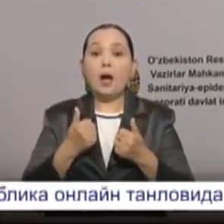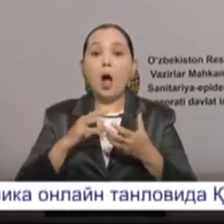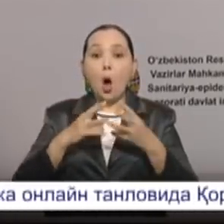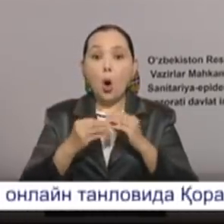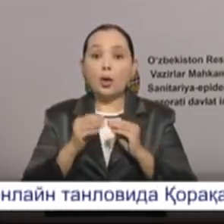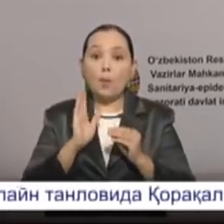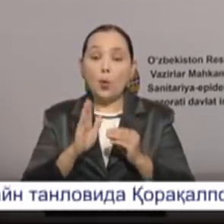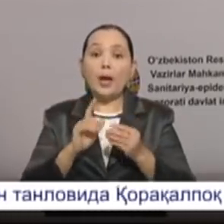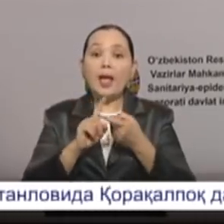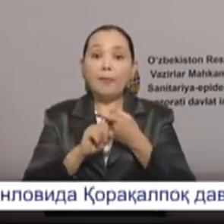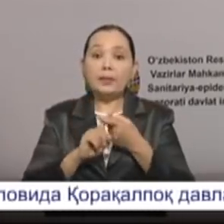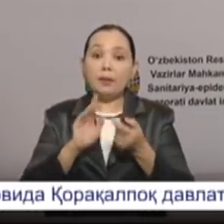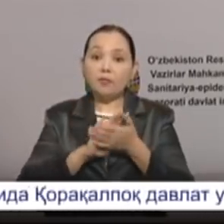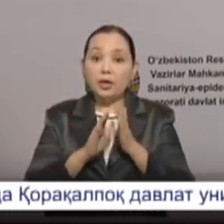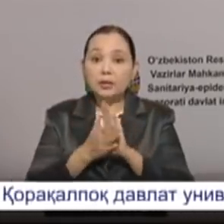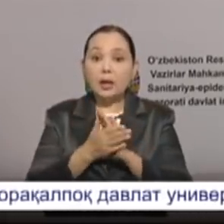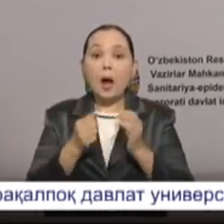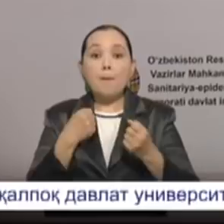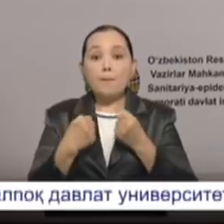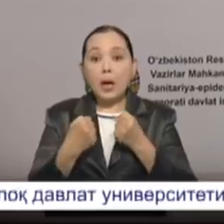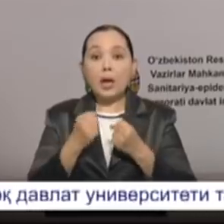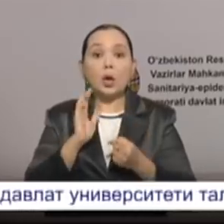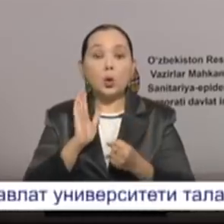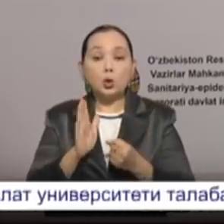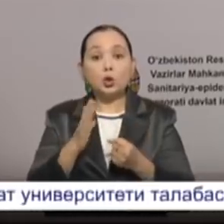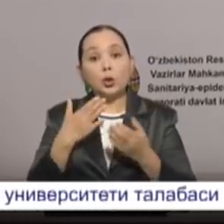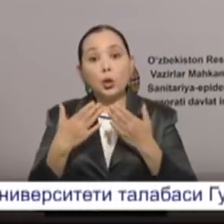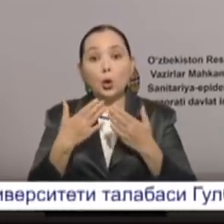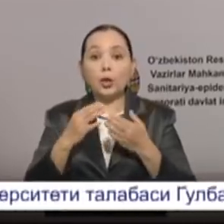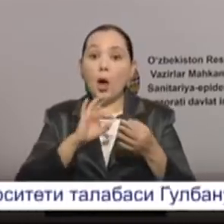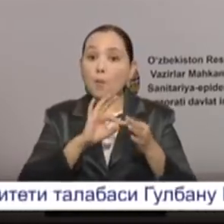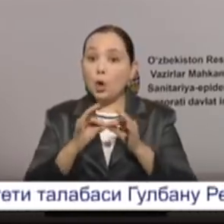oqibat epidemik vaziyatni barqarorlashuvi